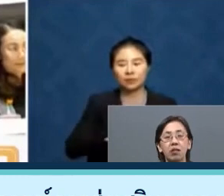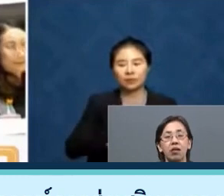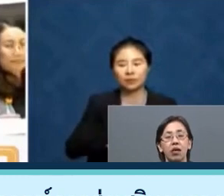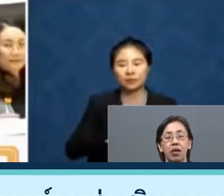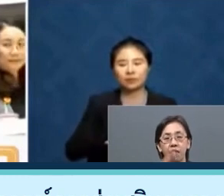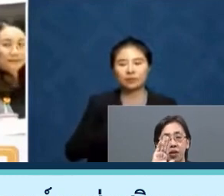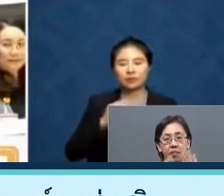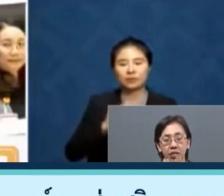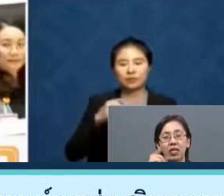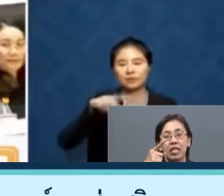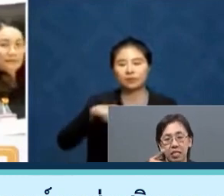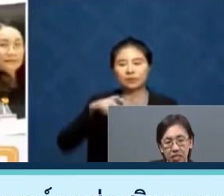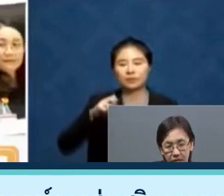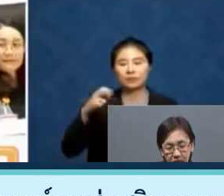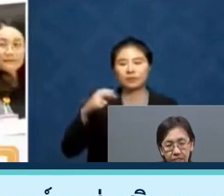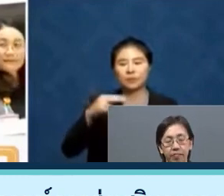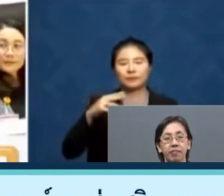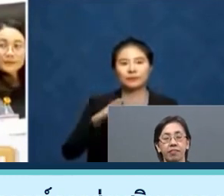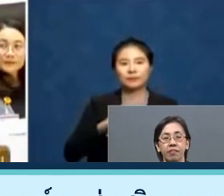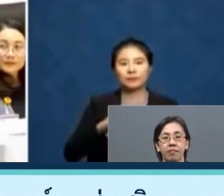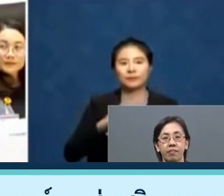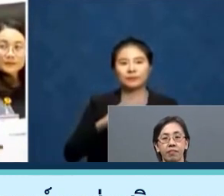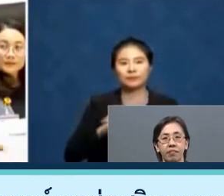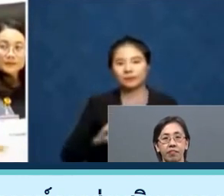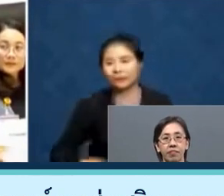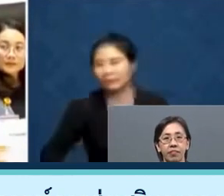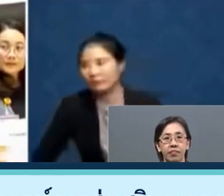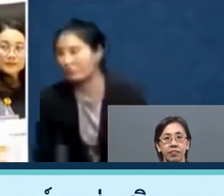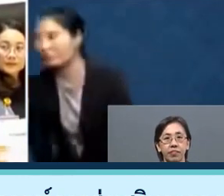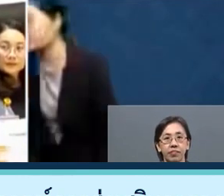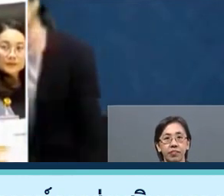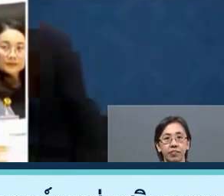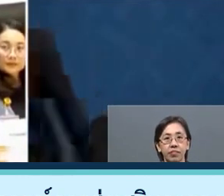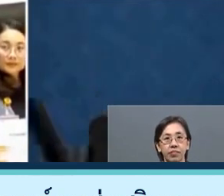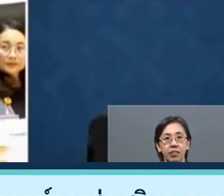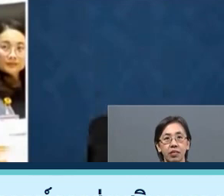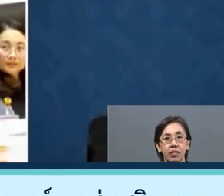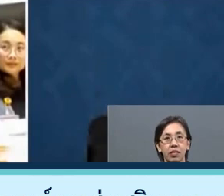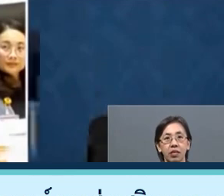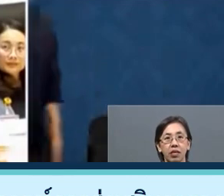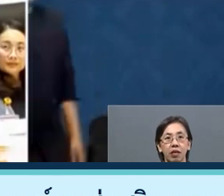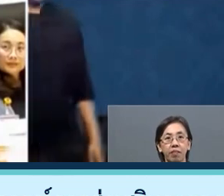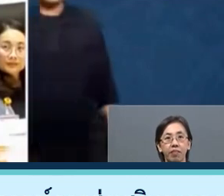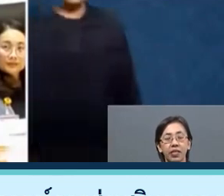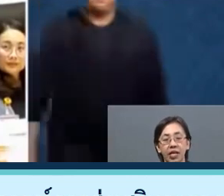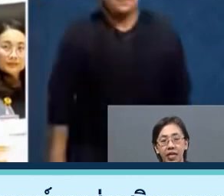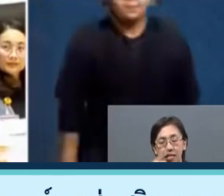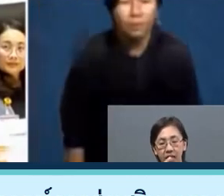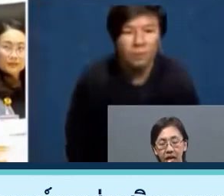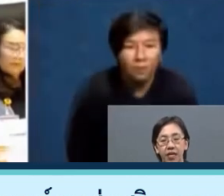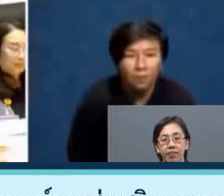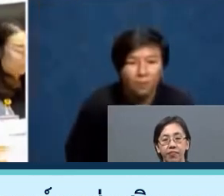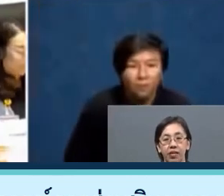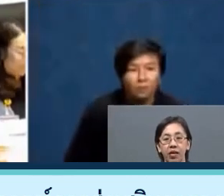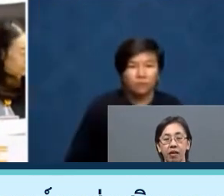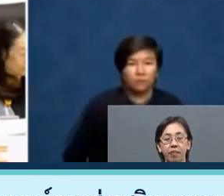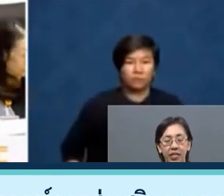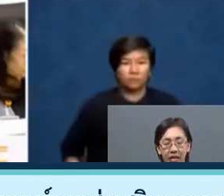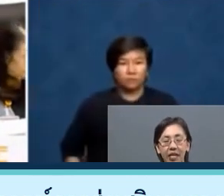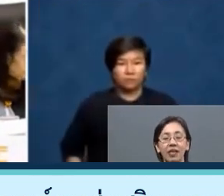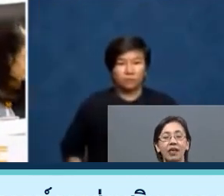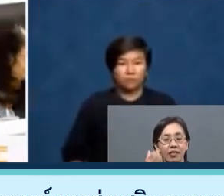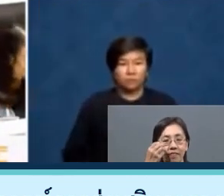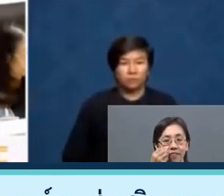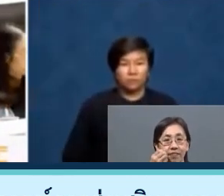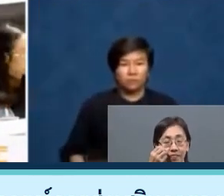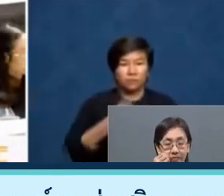อบมาตรการส่งเสริมกิจการขนส่งทางอากาศตามข้อเสนอของสมาคมสายการบินประเทศไทยเพื่อแก้ปัญหาภาว